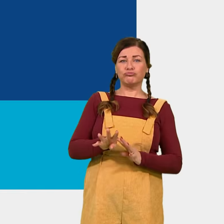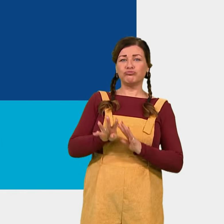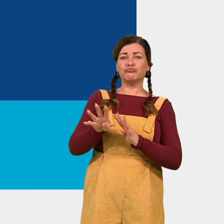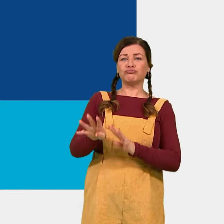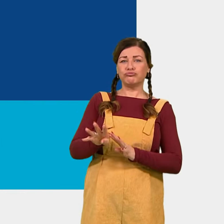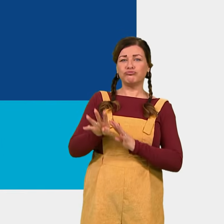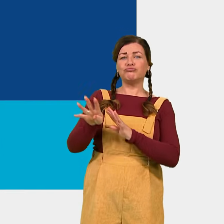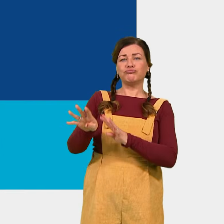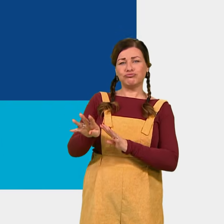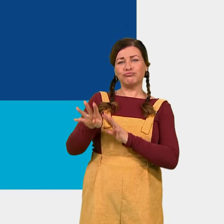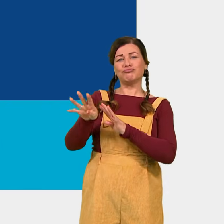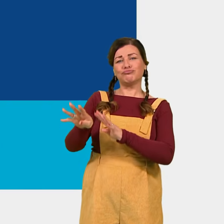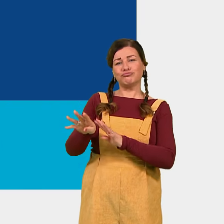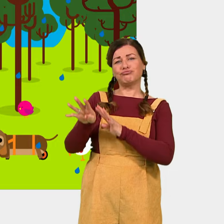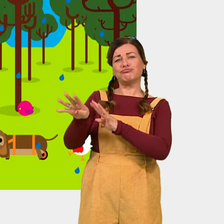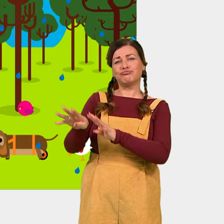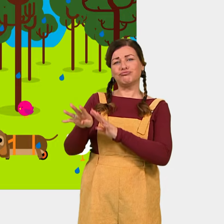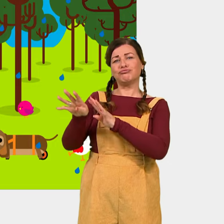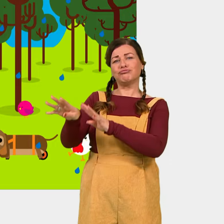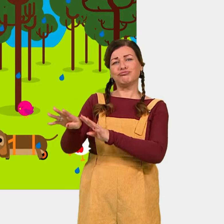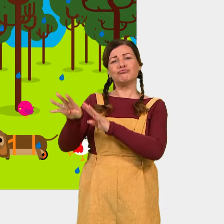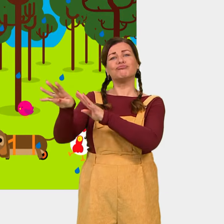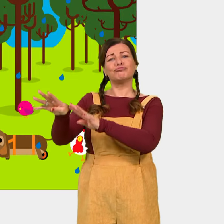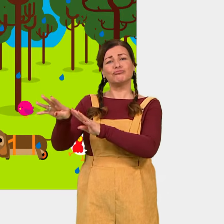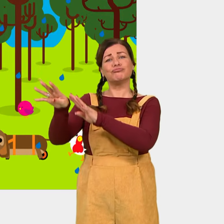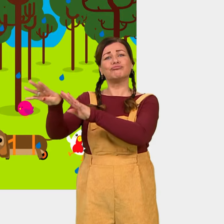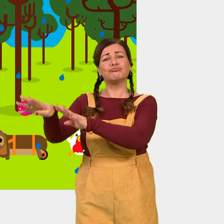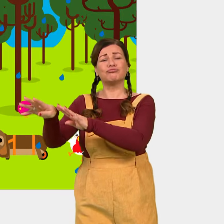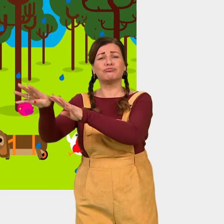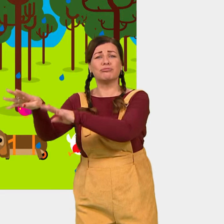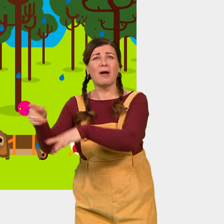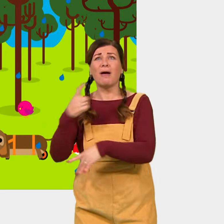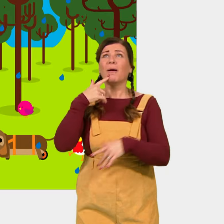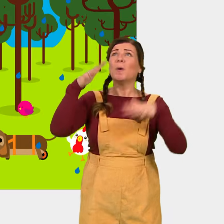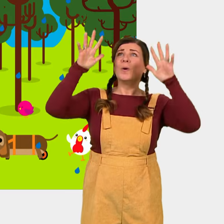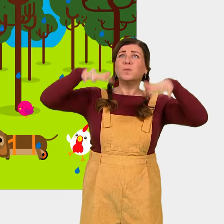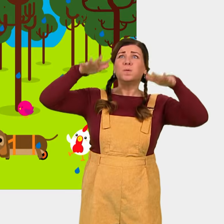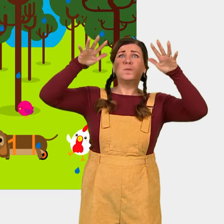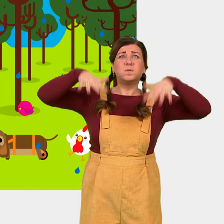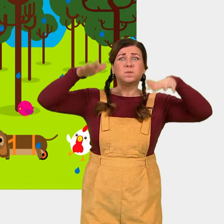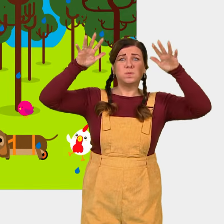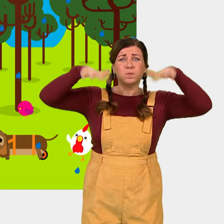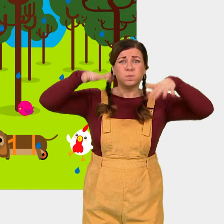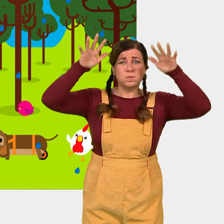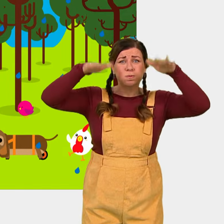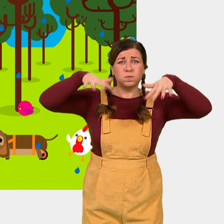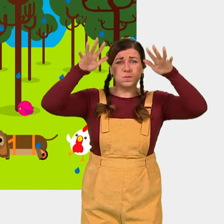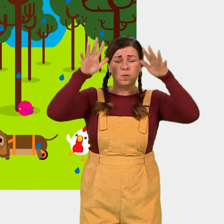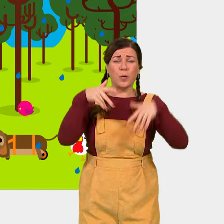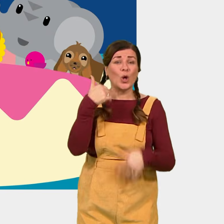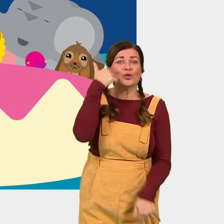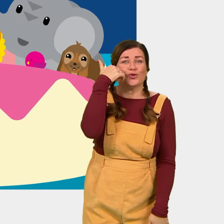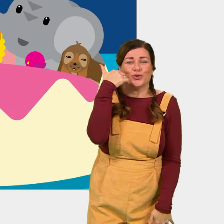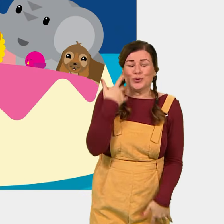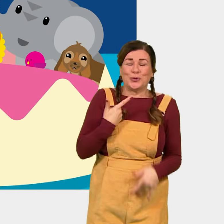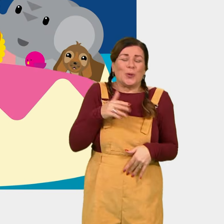yn ôl i gyfeiriad tŷ cyw. Dechreuodd hi fwrw glaw. Siglodd triog ei chynffon